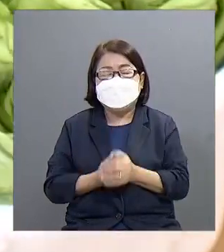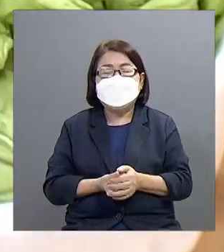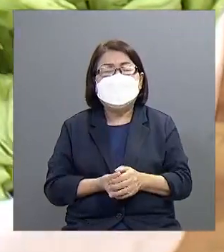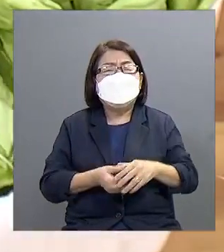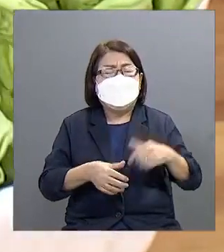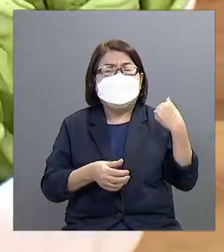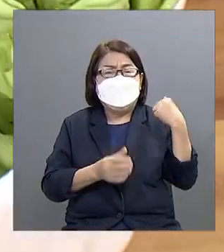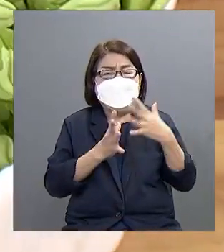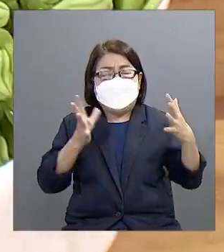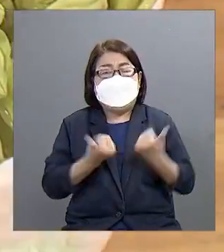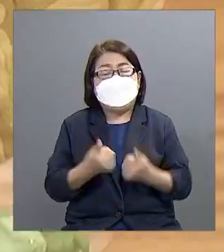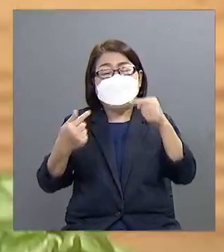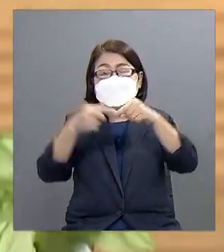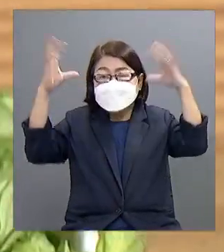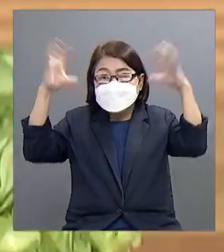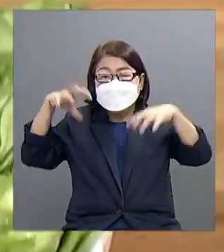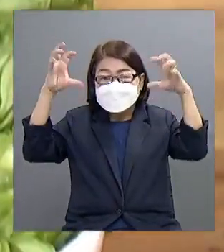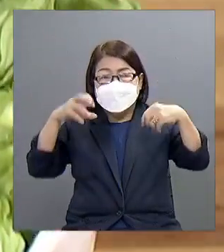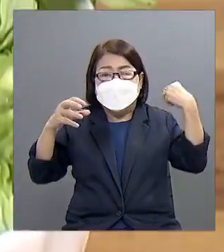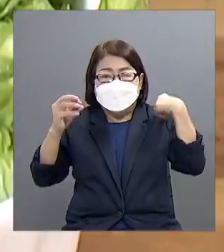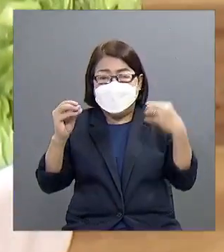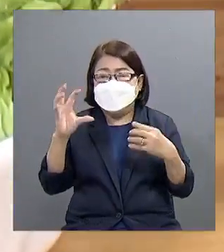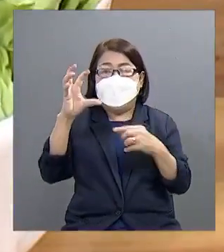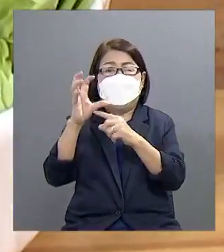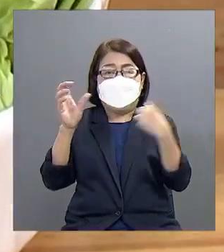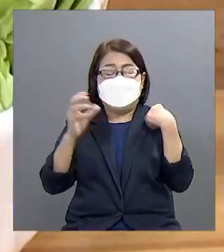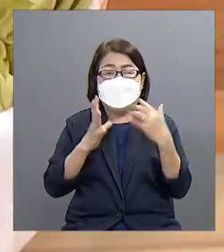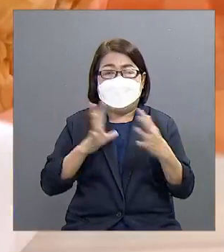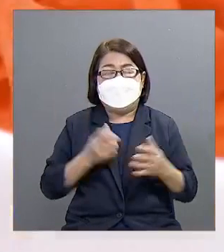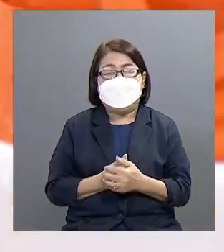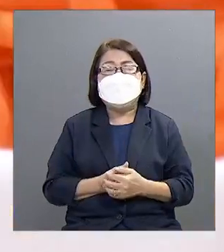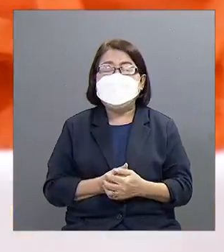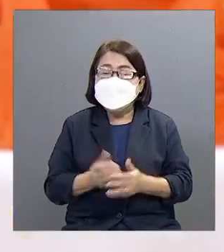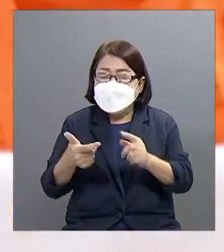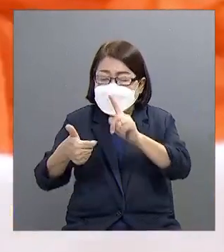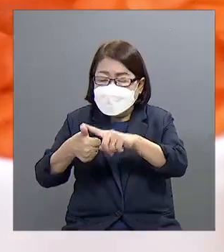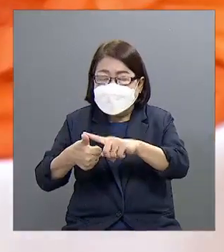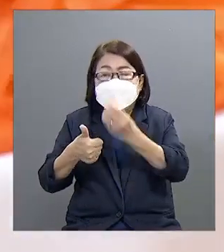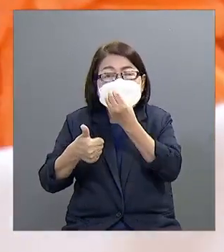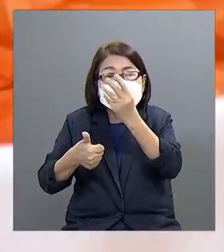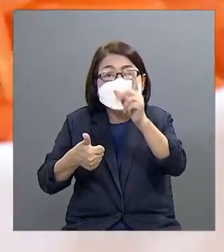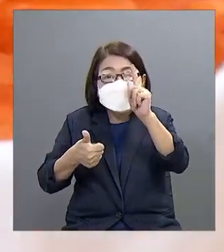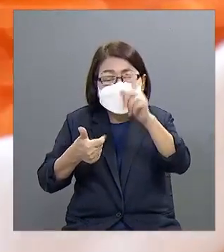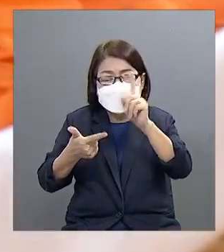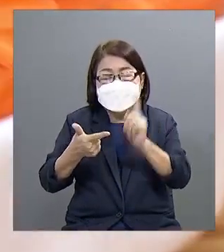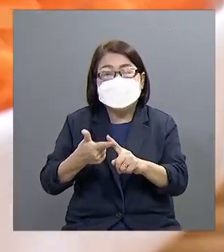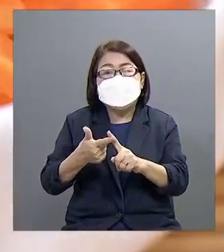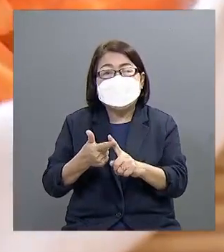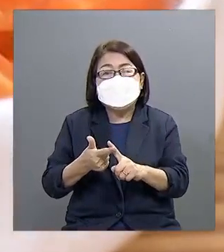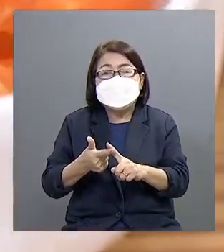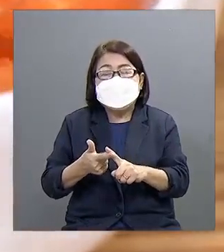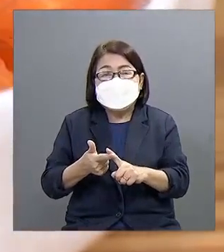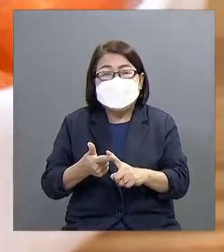แบบนี้จะมีดอกขจรมากเลยค่ะนอกจากดอกขจรแล้วนะคะก็จะมีส่วนผสมของแครอทซอยฝอยๆนะคะซึ่งจะทำให้สีตัด